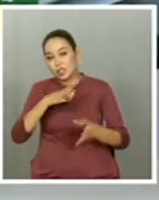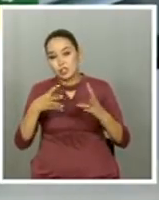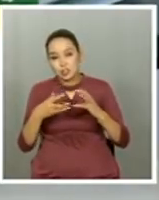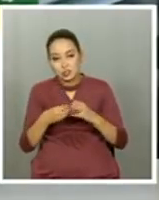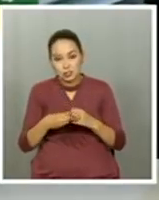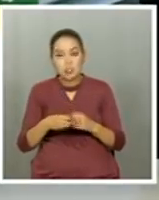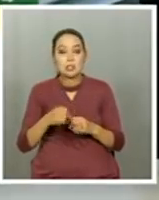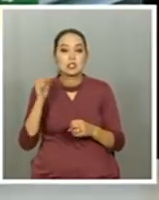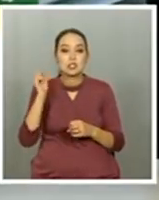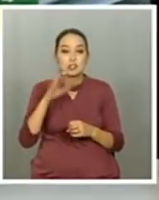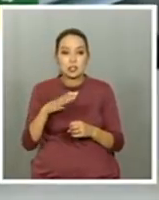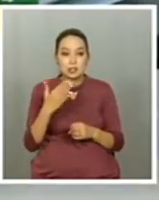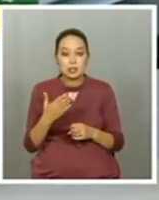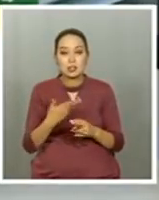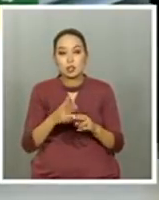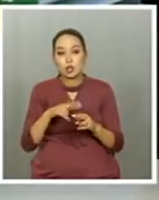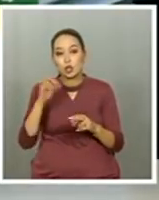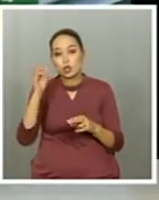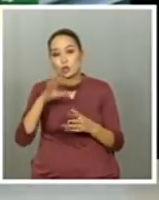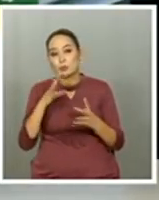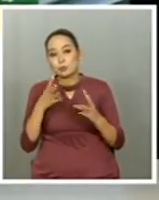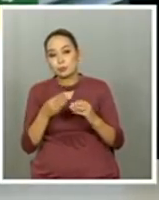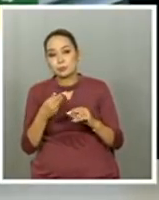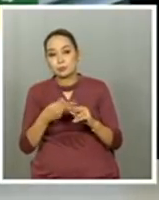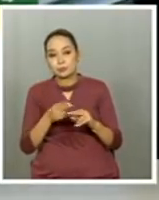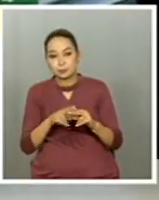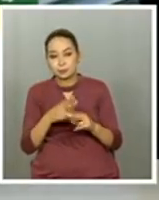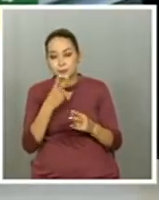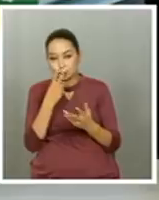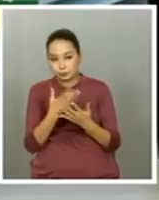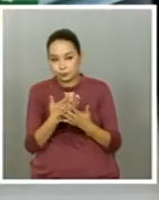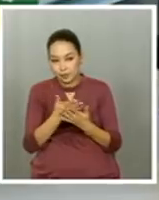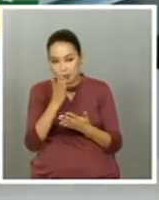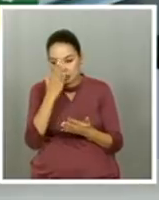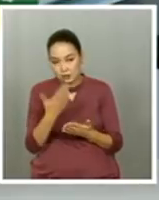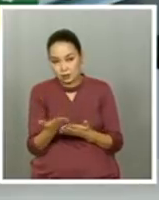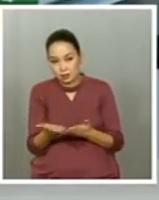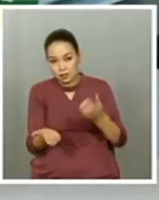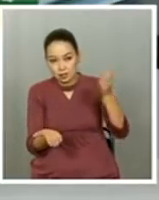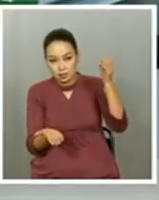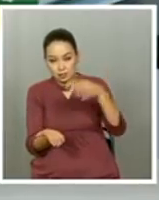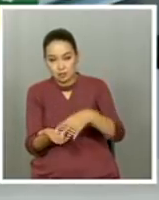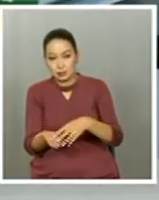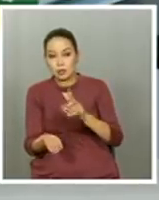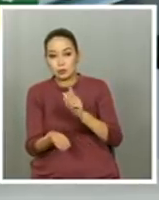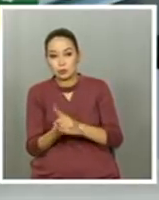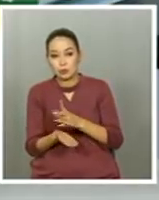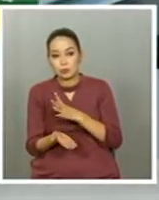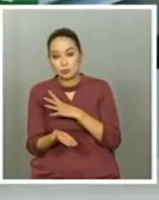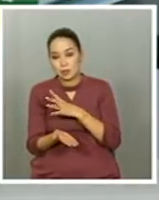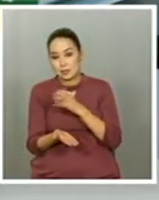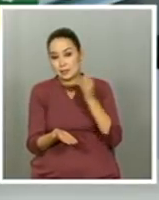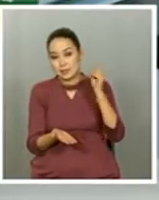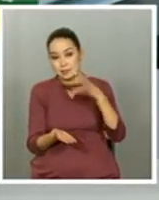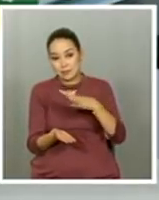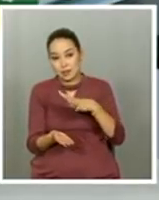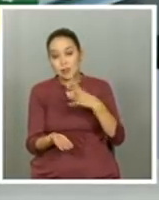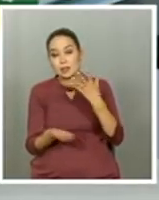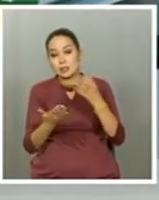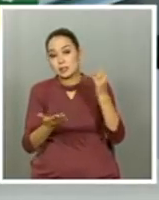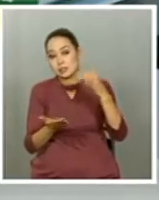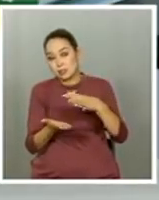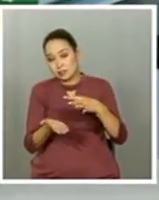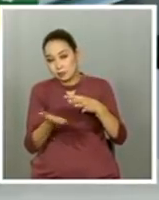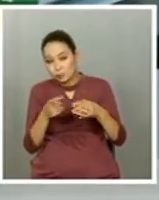жарық кең мөлшерде айнаға тікелей түсіп тұру керек. Яғни, нысанның толық бейнесін көру